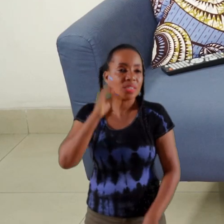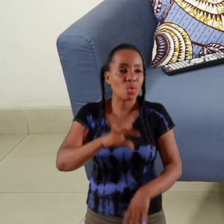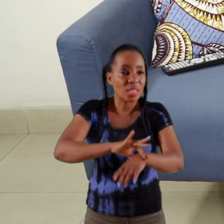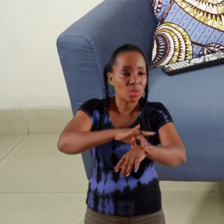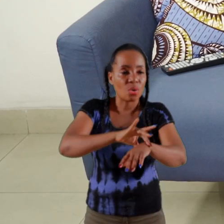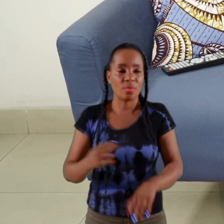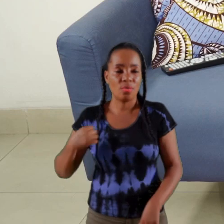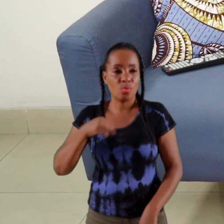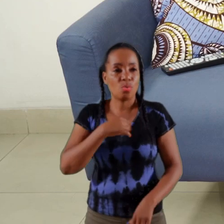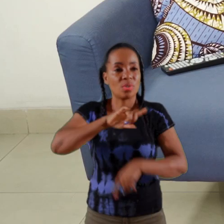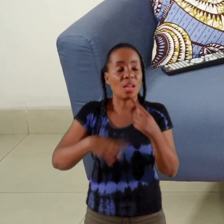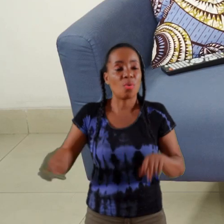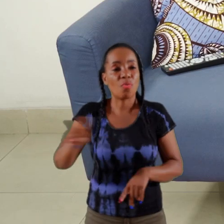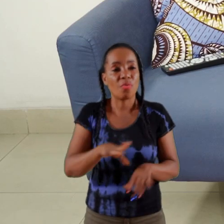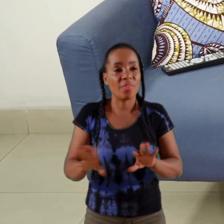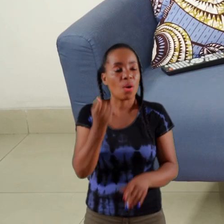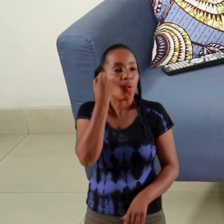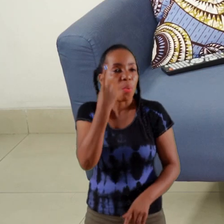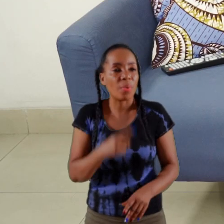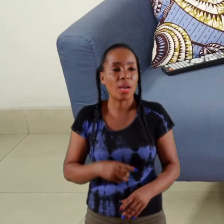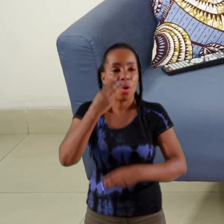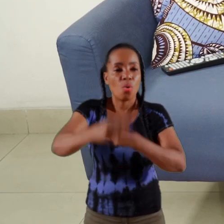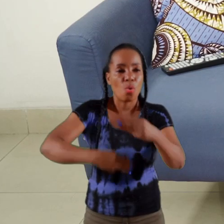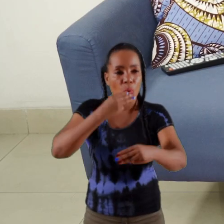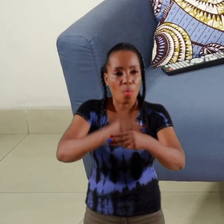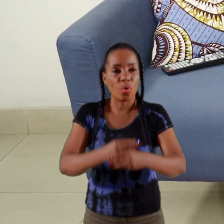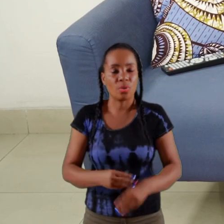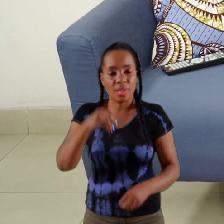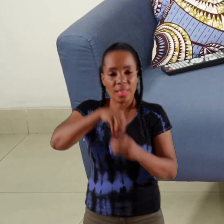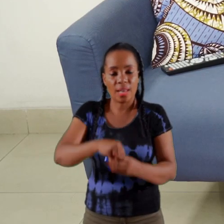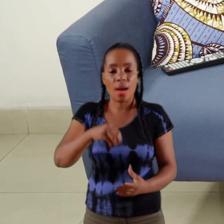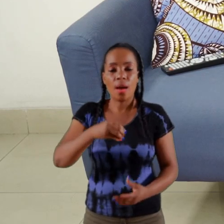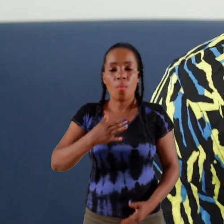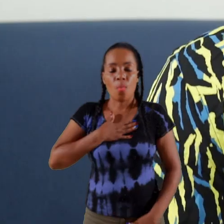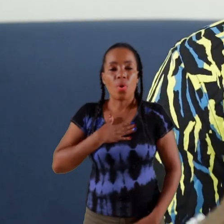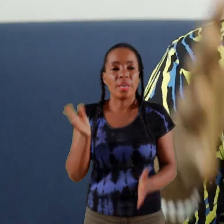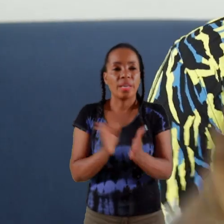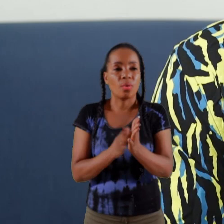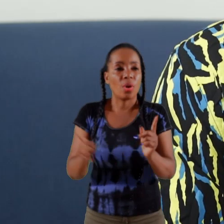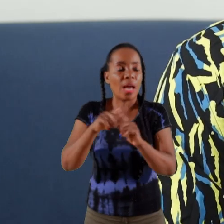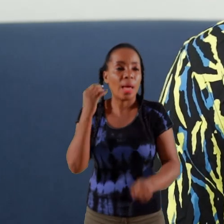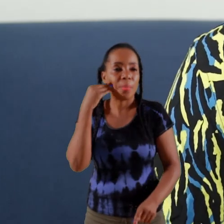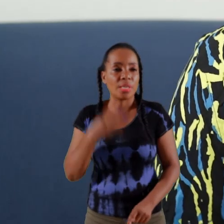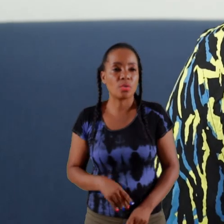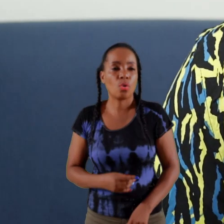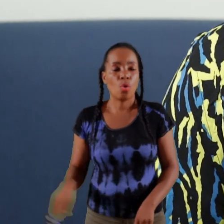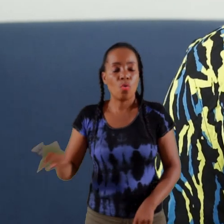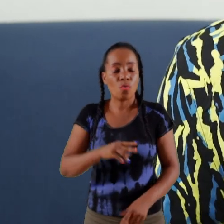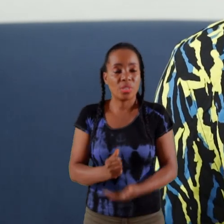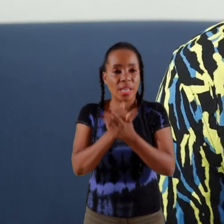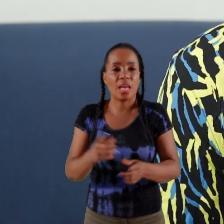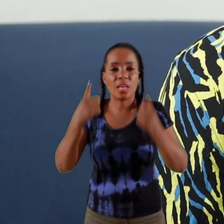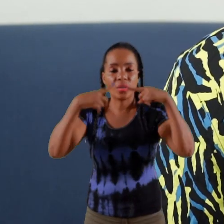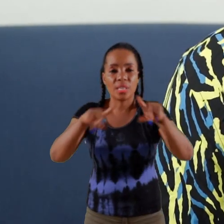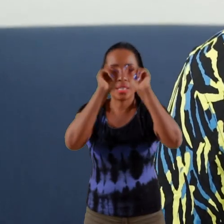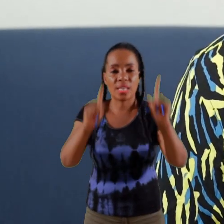entoure, dans mon école à la maison, pour vous aider à réussir vos examens de fin d'année. Allez, maintenant, rassemblez votre matériel et hop,